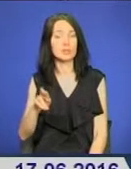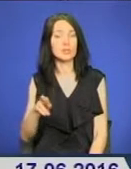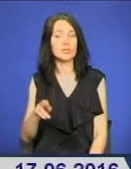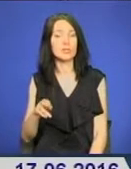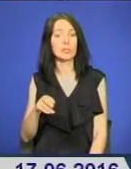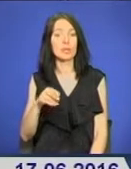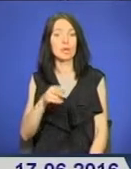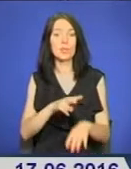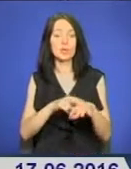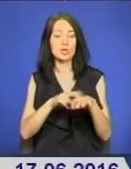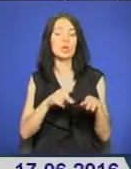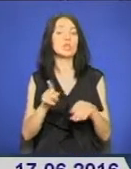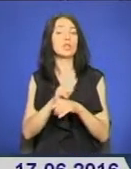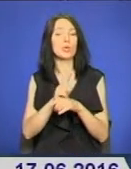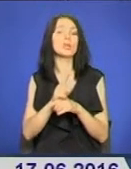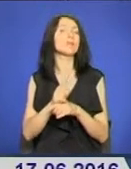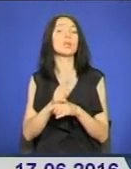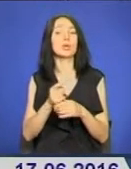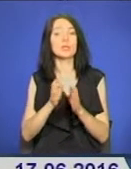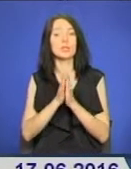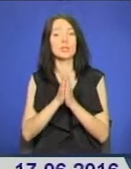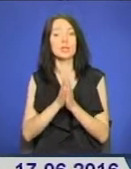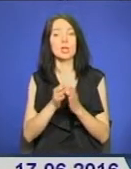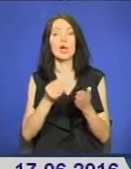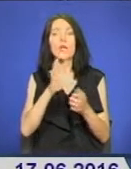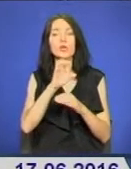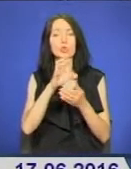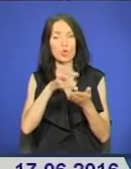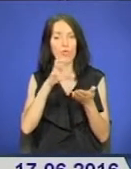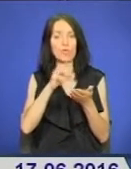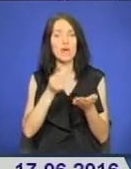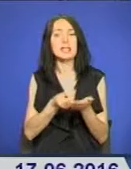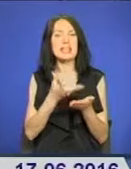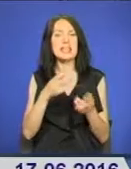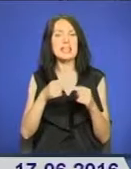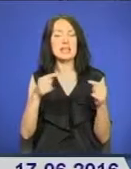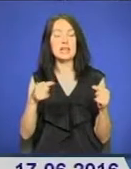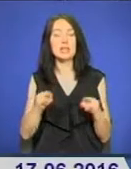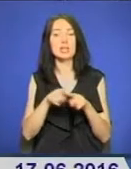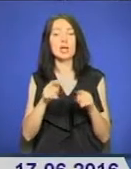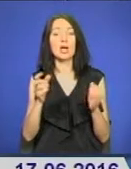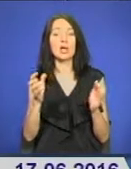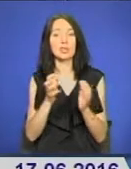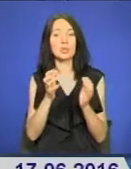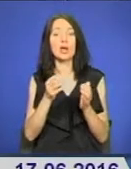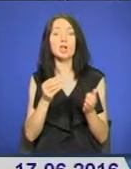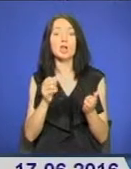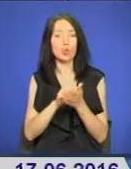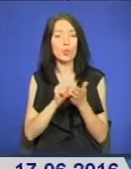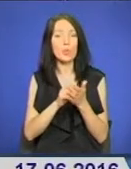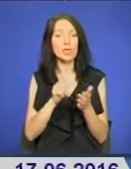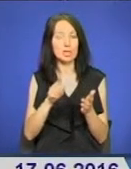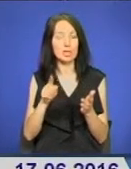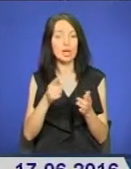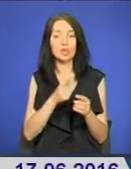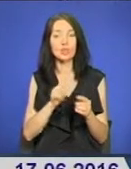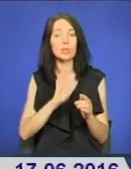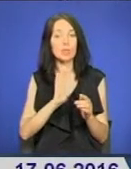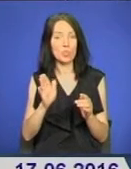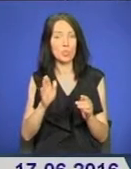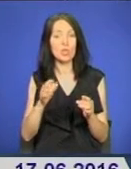Правоохоронці Тернопільщини закликають фотографувати цінні речі і зберігати документи на них, аби не стати жертвами крадіїв, які швидко